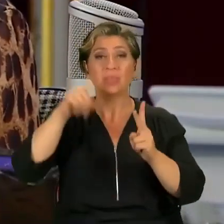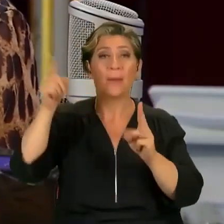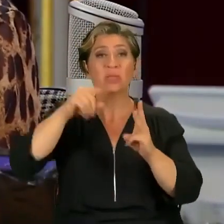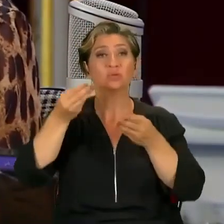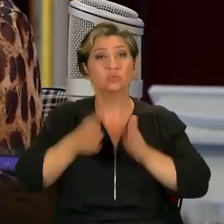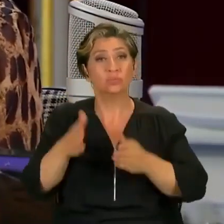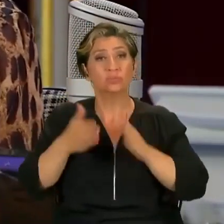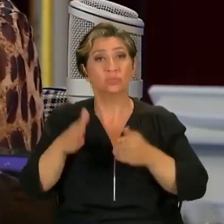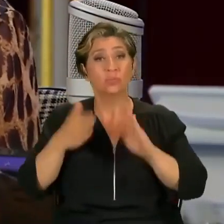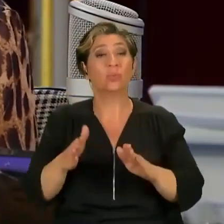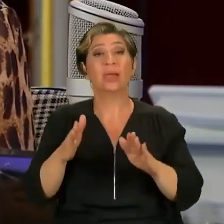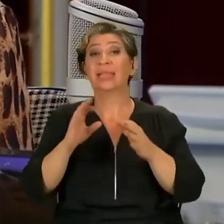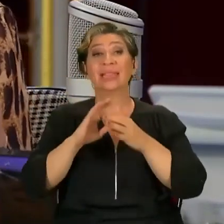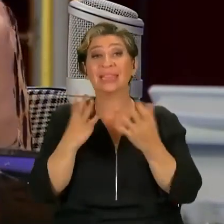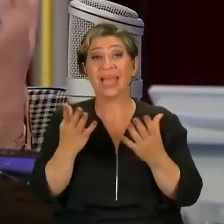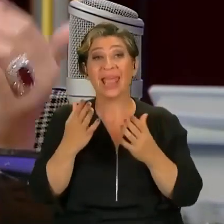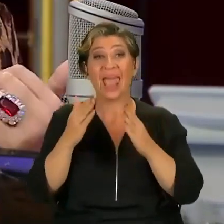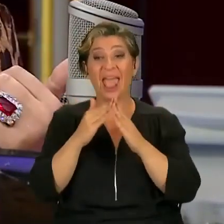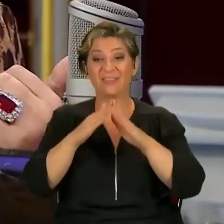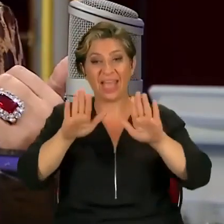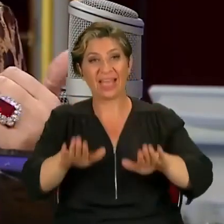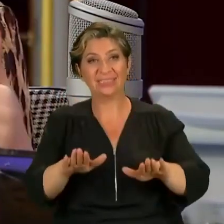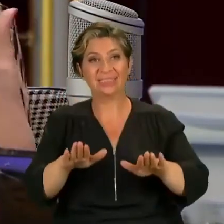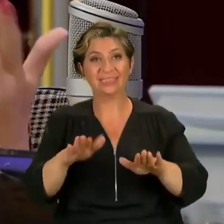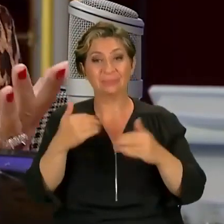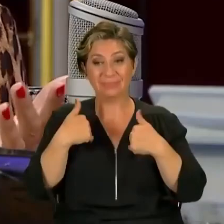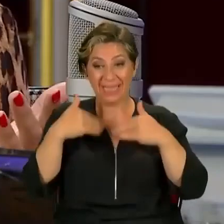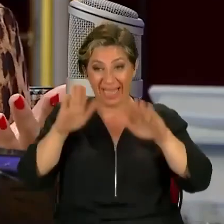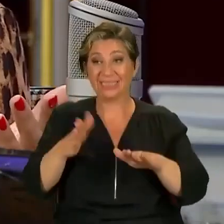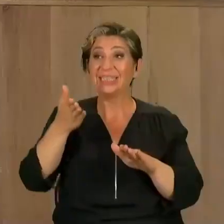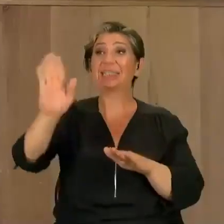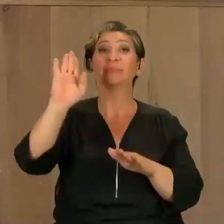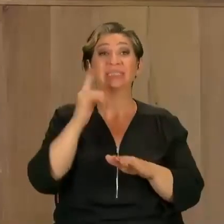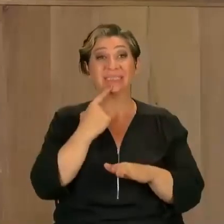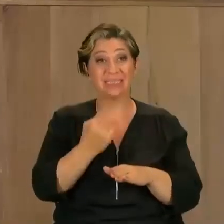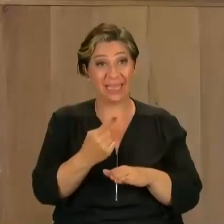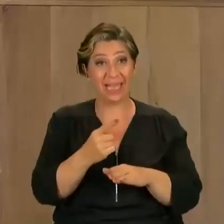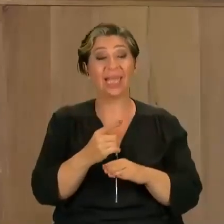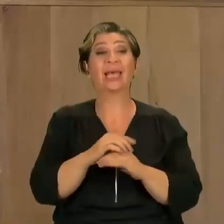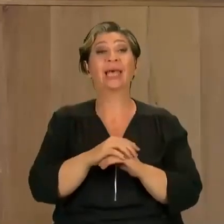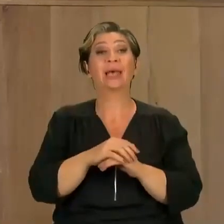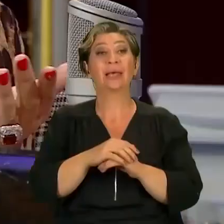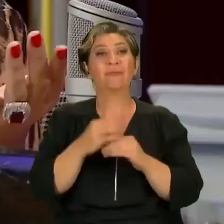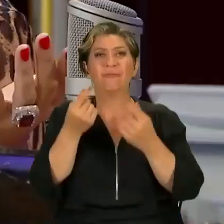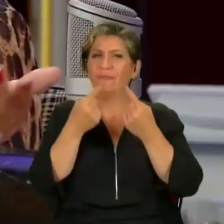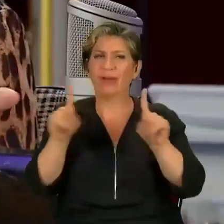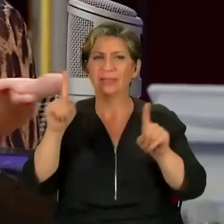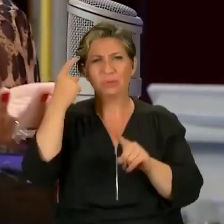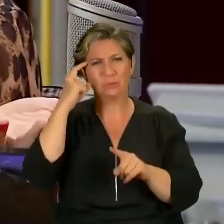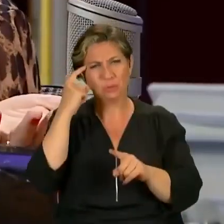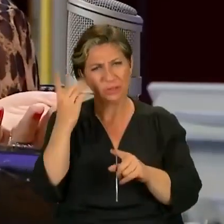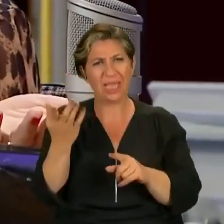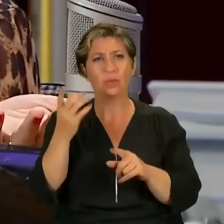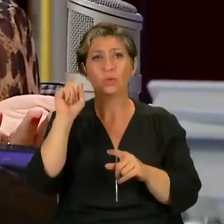arkaya çocuk yaptırırlarmış ki evde kalsın, bizde kalsın, gitmesin diye. Evet, yani değişik bir